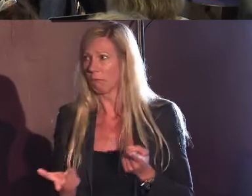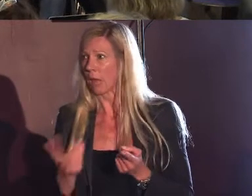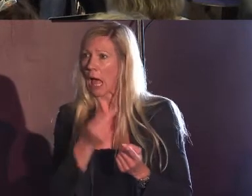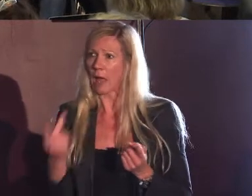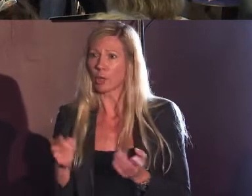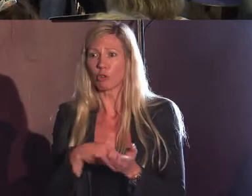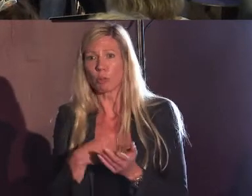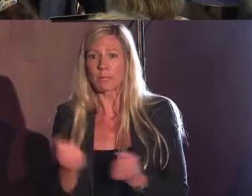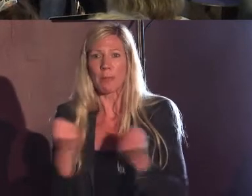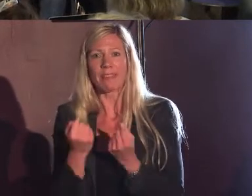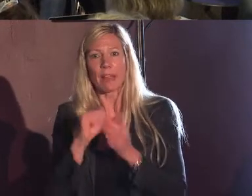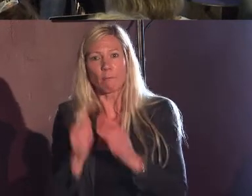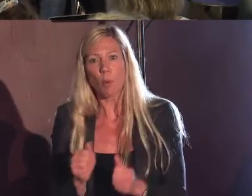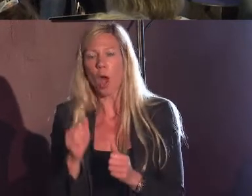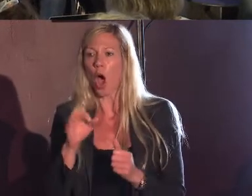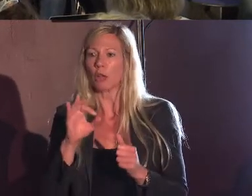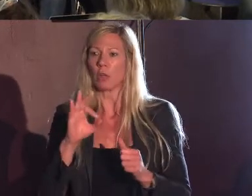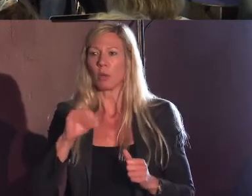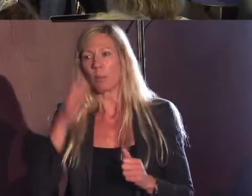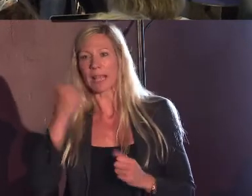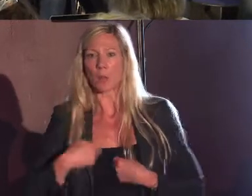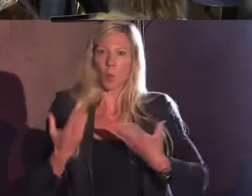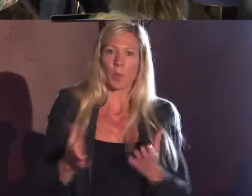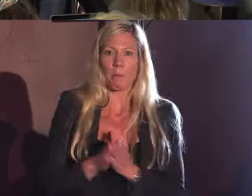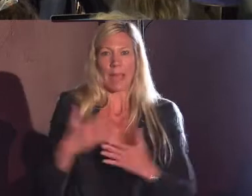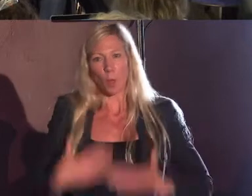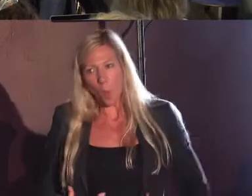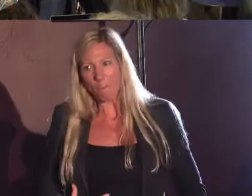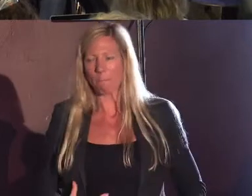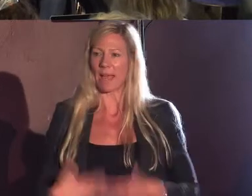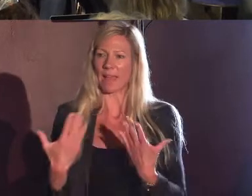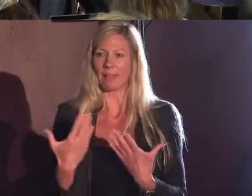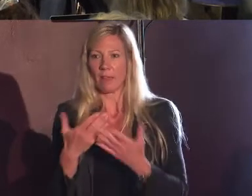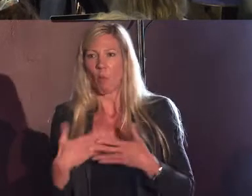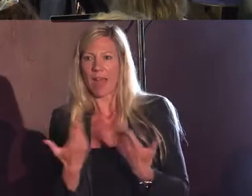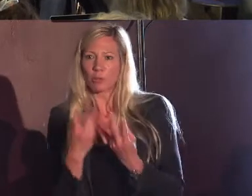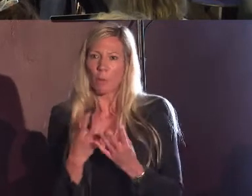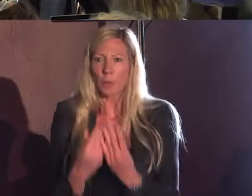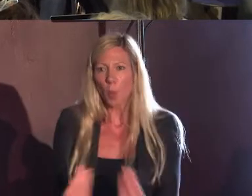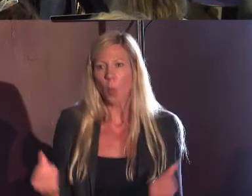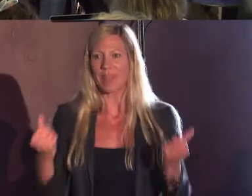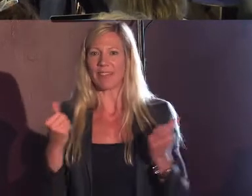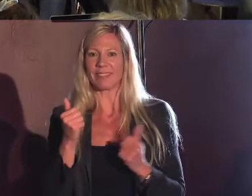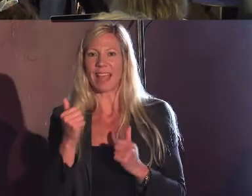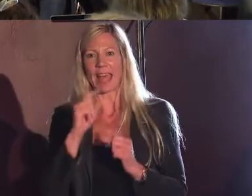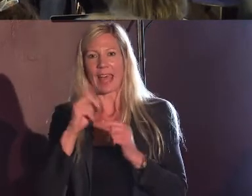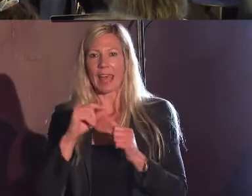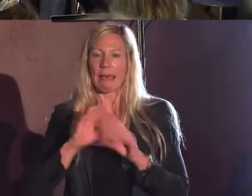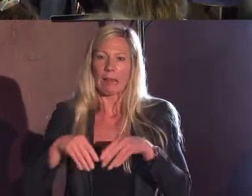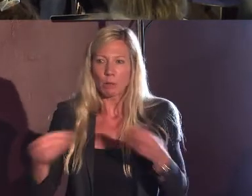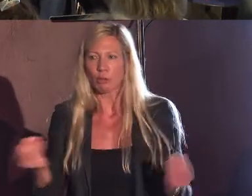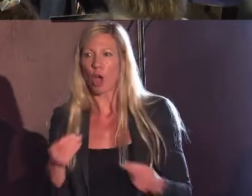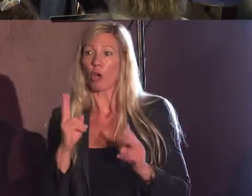spännande format för att uttrycka sig med kroppen och därigenom få ett tonande resultat, till nya sätt att